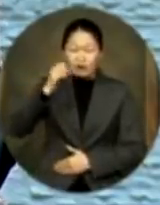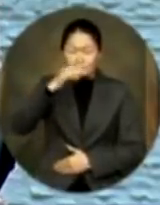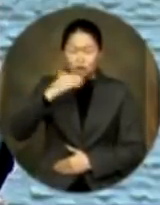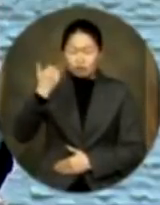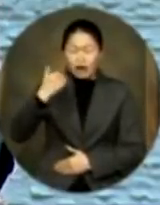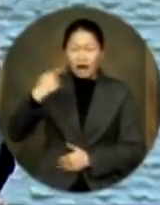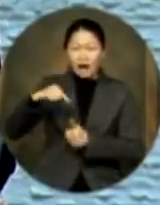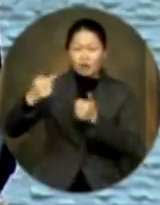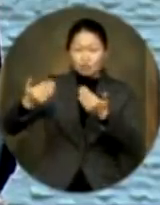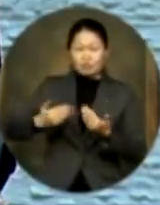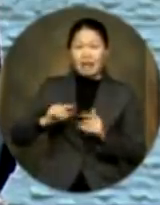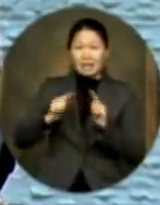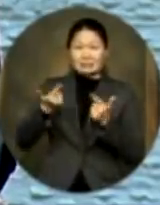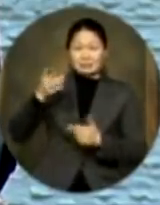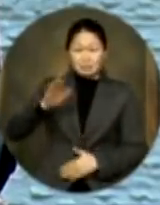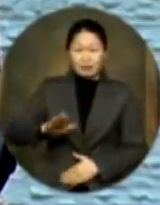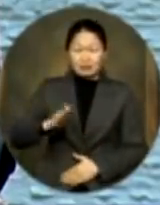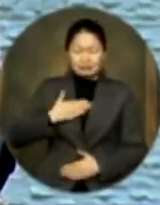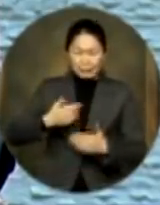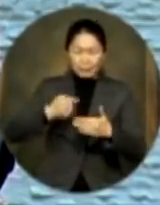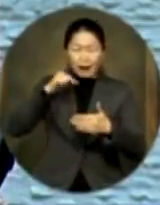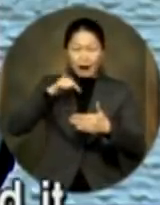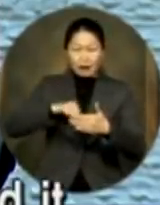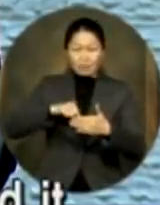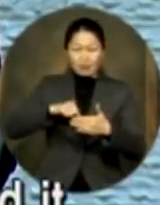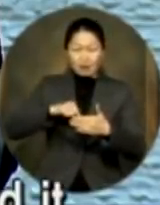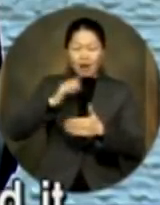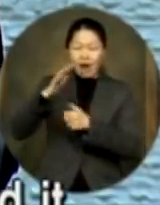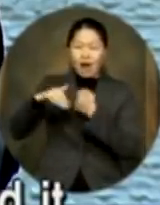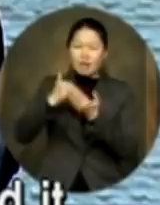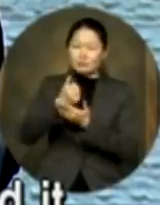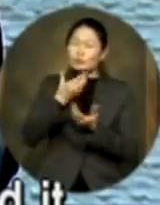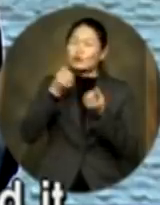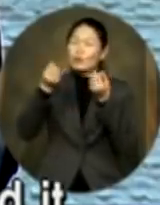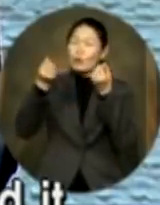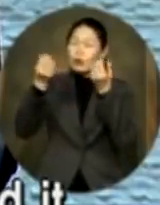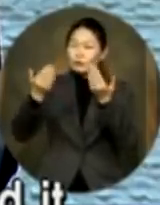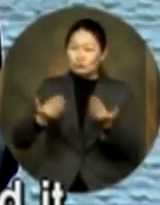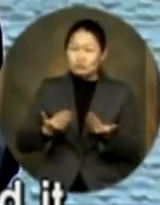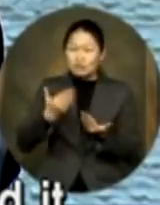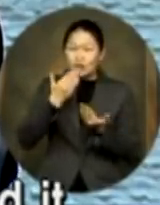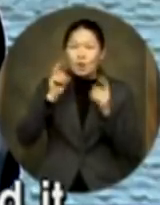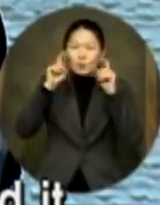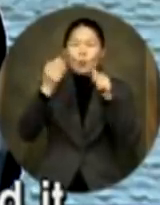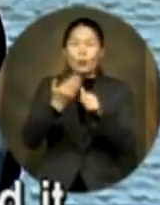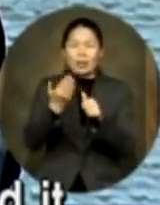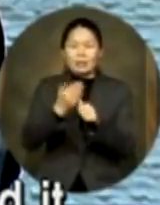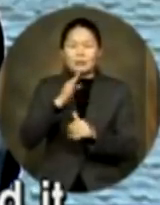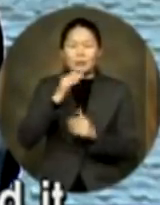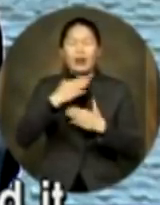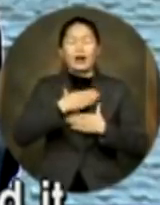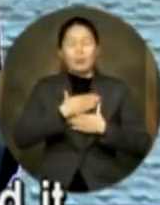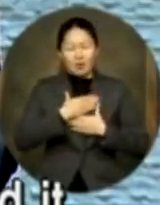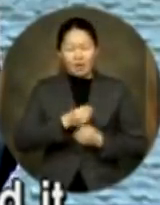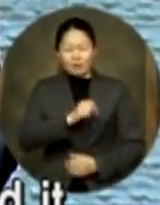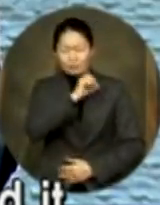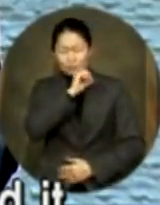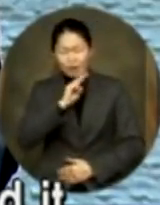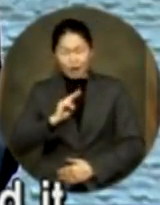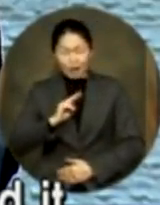가르쳐준 것도 아니지만 그 더 마음에 하나님이 축복하시는 목회는 편안한 목회 1 거다